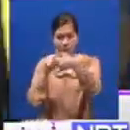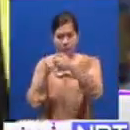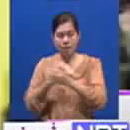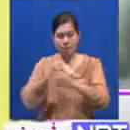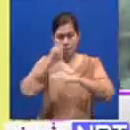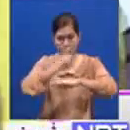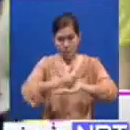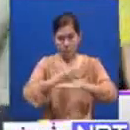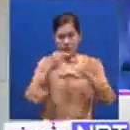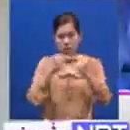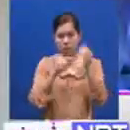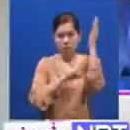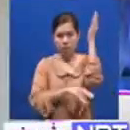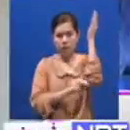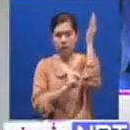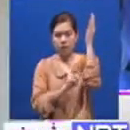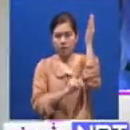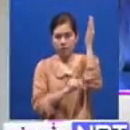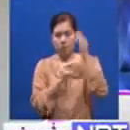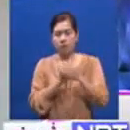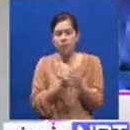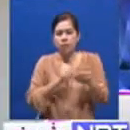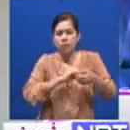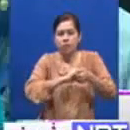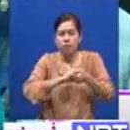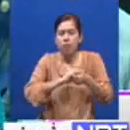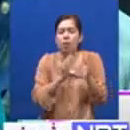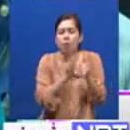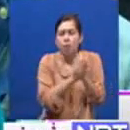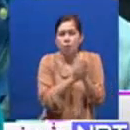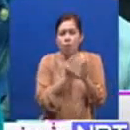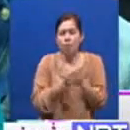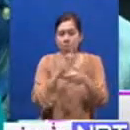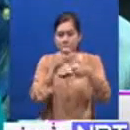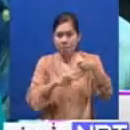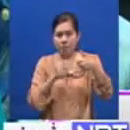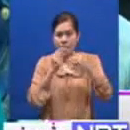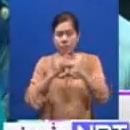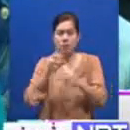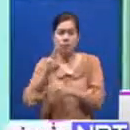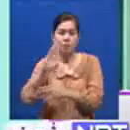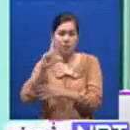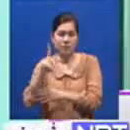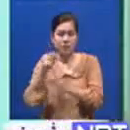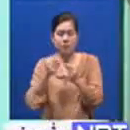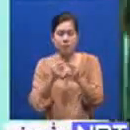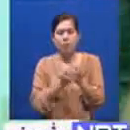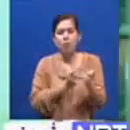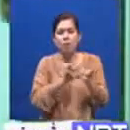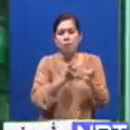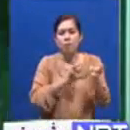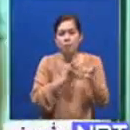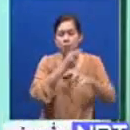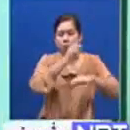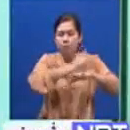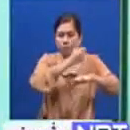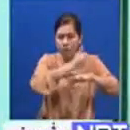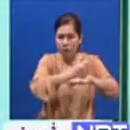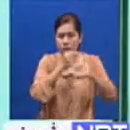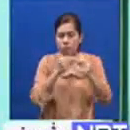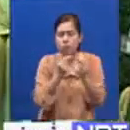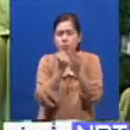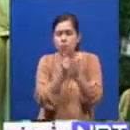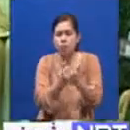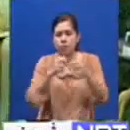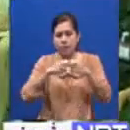ผู้ว่าราชการจังหวัดนราธิวาส ร่วมกับนายวิเชียรโชคเพชรภักดีผู้อำนวยการสำนักงานให้ความช่วยเหลือเยียวยาผู้ที่ได้รับผ